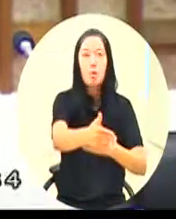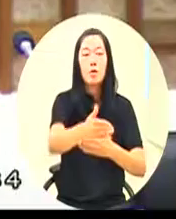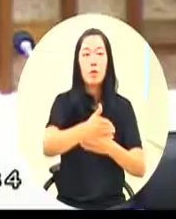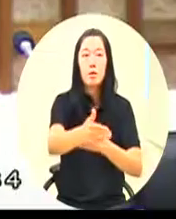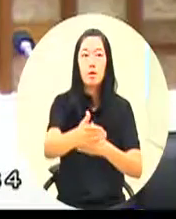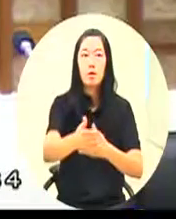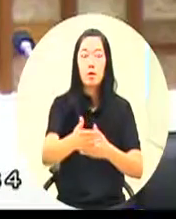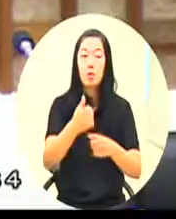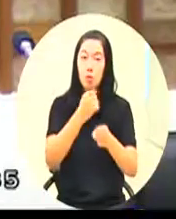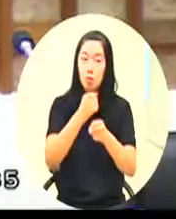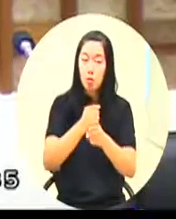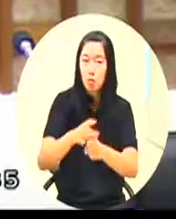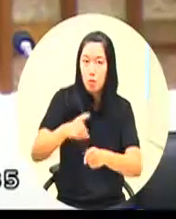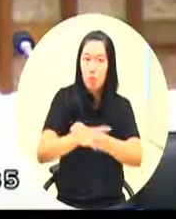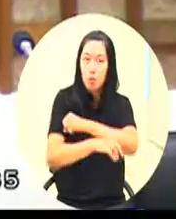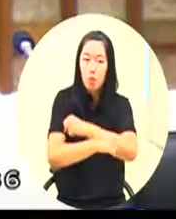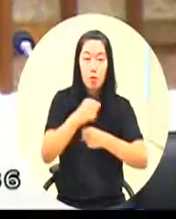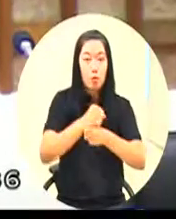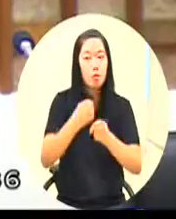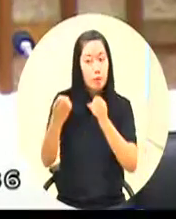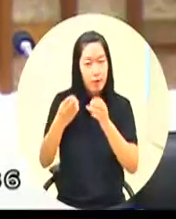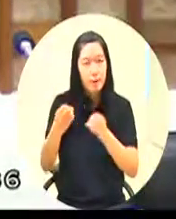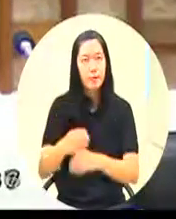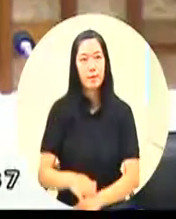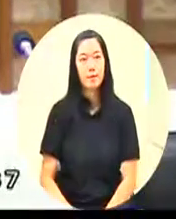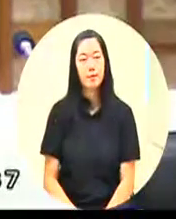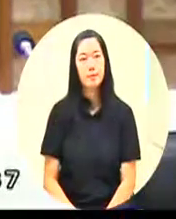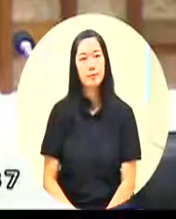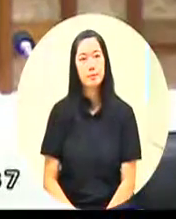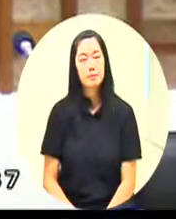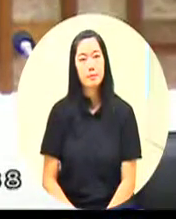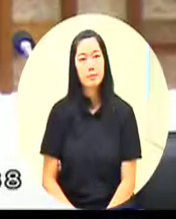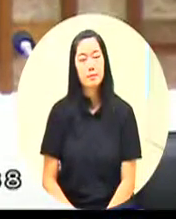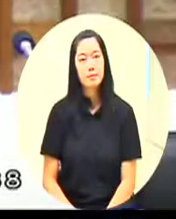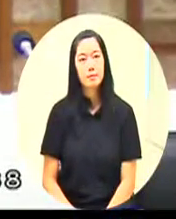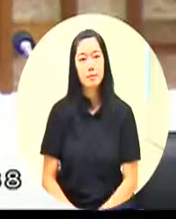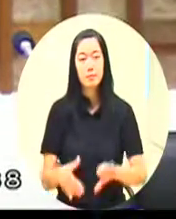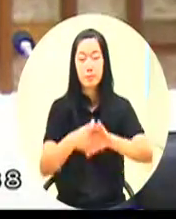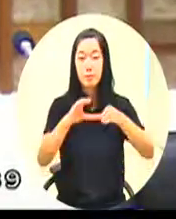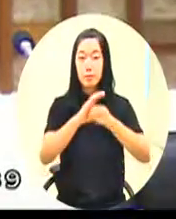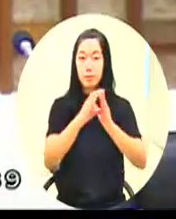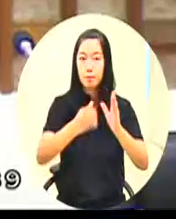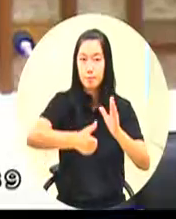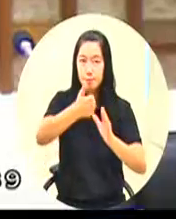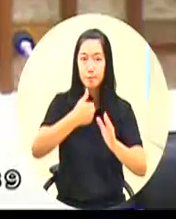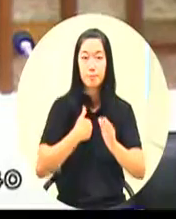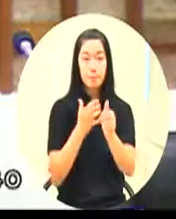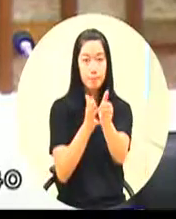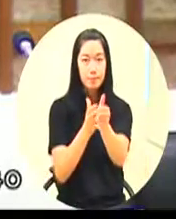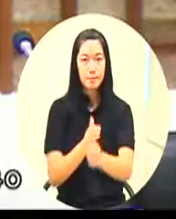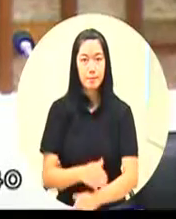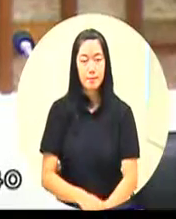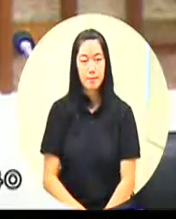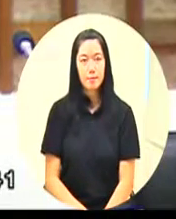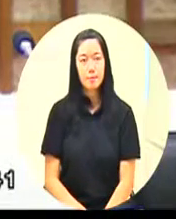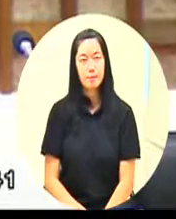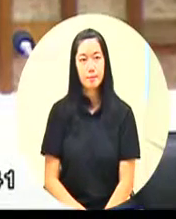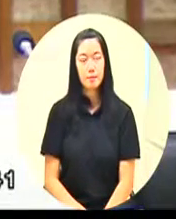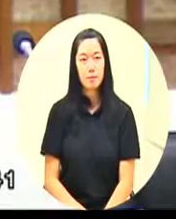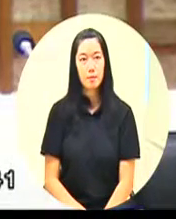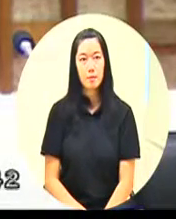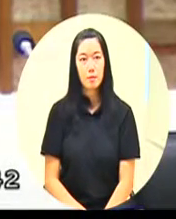啊，做一个主体的一个讨论。 一定要这样。 好，局长你请坐。 谢谢。 文化局局长，文化局局